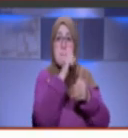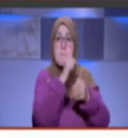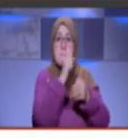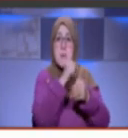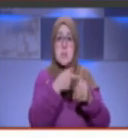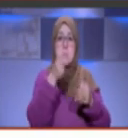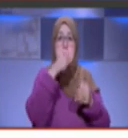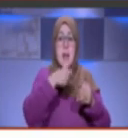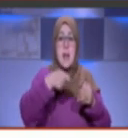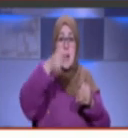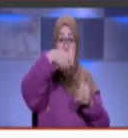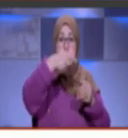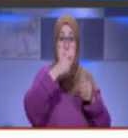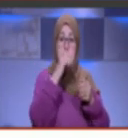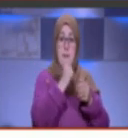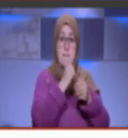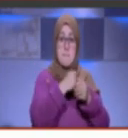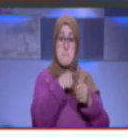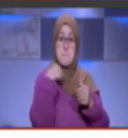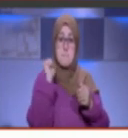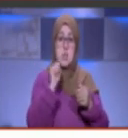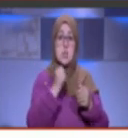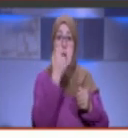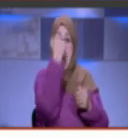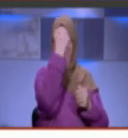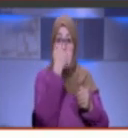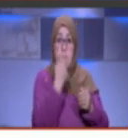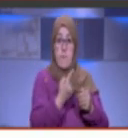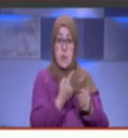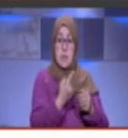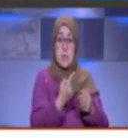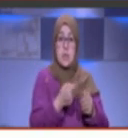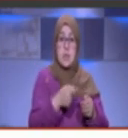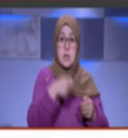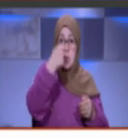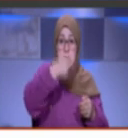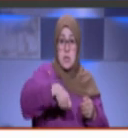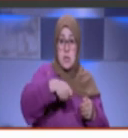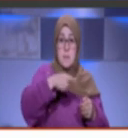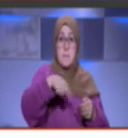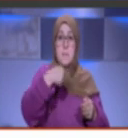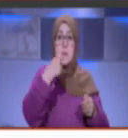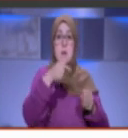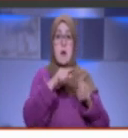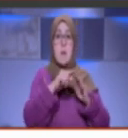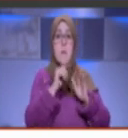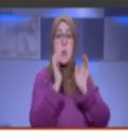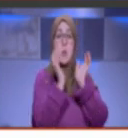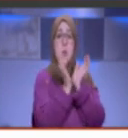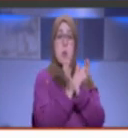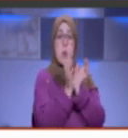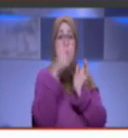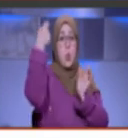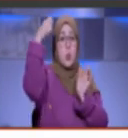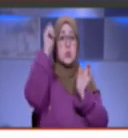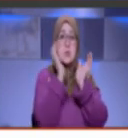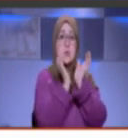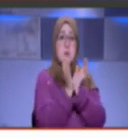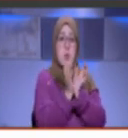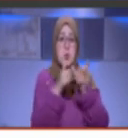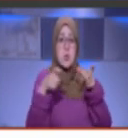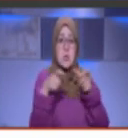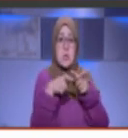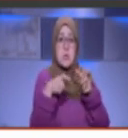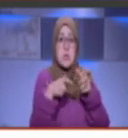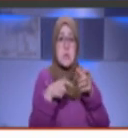2000 جنيه أو أكثر، وذلك وفقا للآلية الموضوعة من قبل وزارة التضامن الاجتماعي تنفيذا للإجراءات